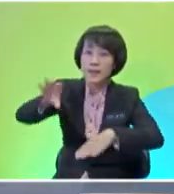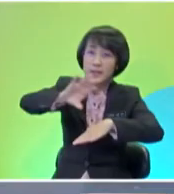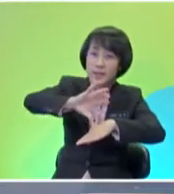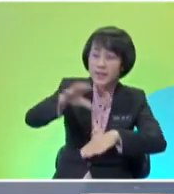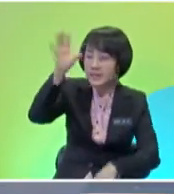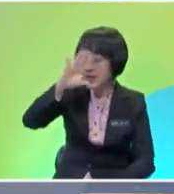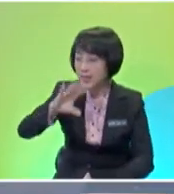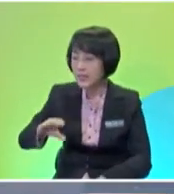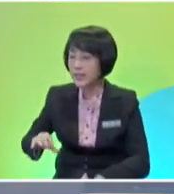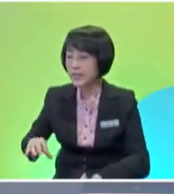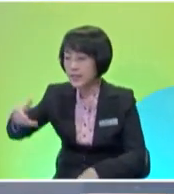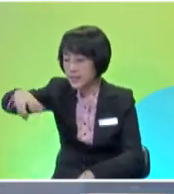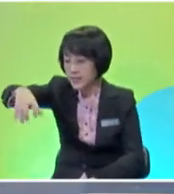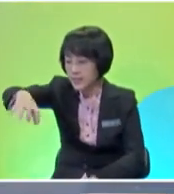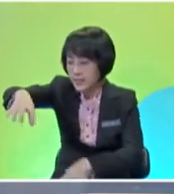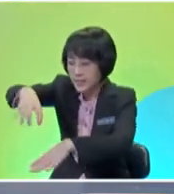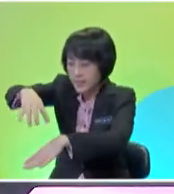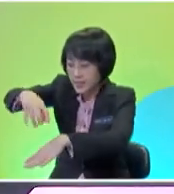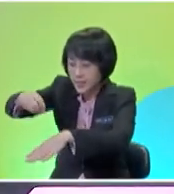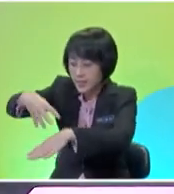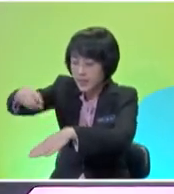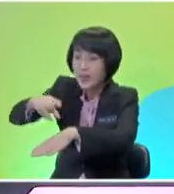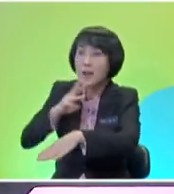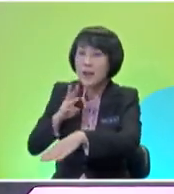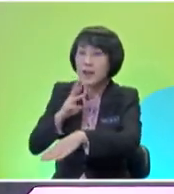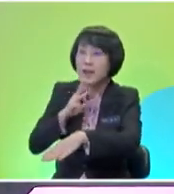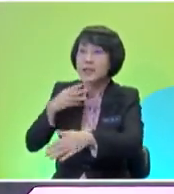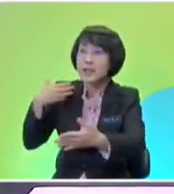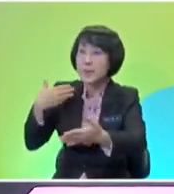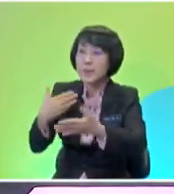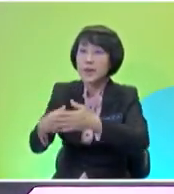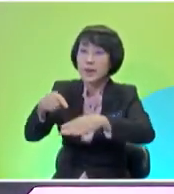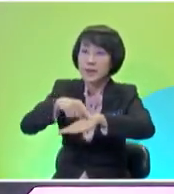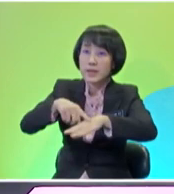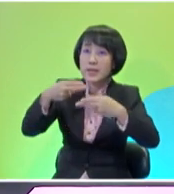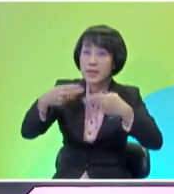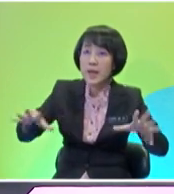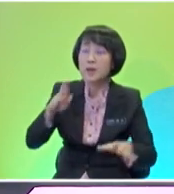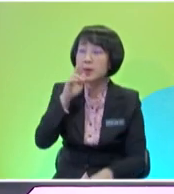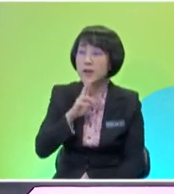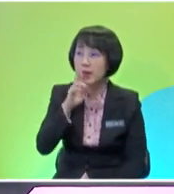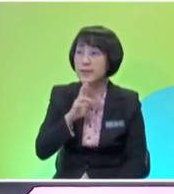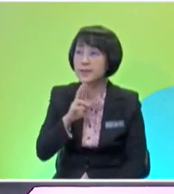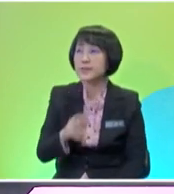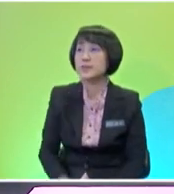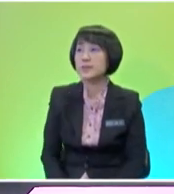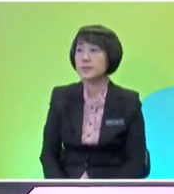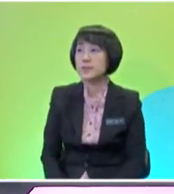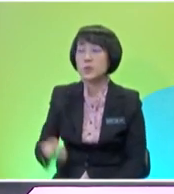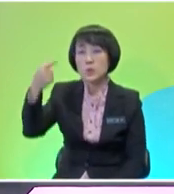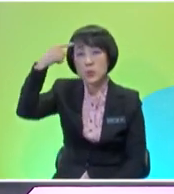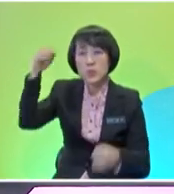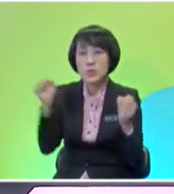tersebut. Faham? Okey, pastikan dia sejuk sampailah hilang merah tu. Okey, dah sejuk barulah kita cari